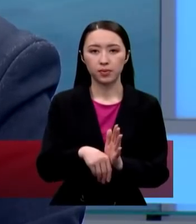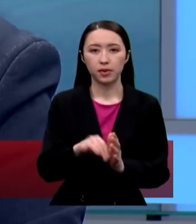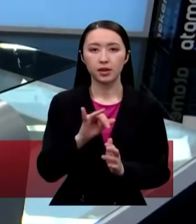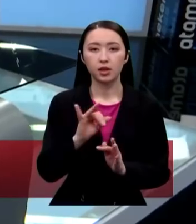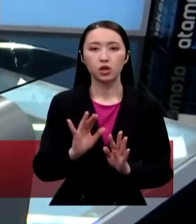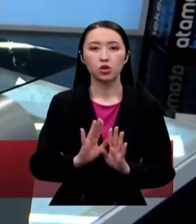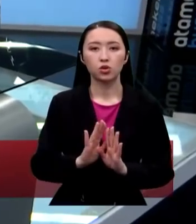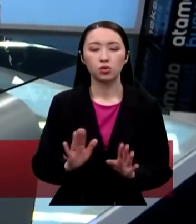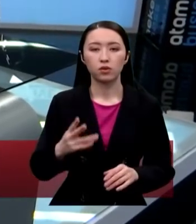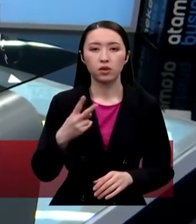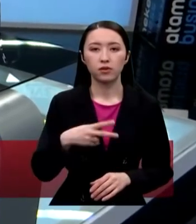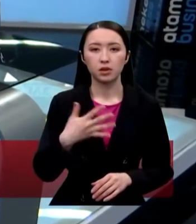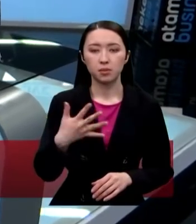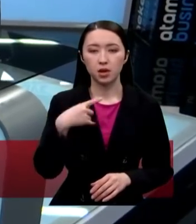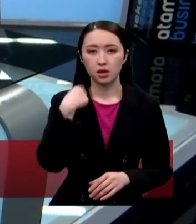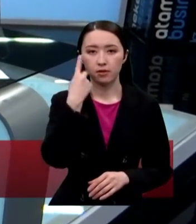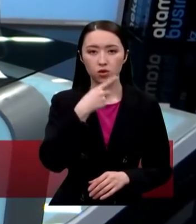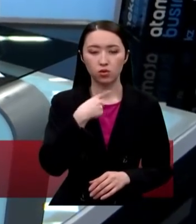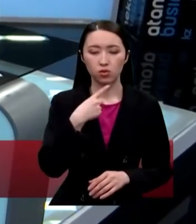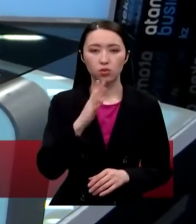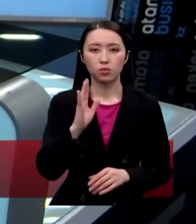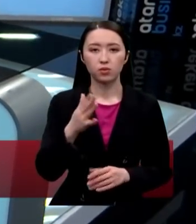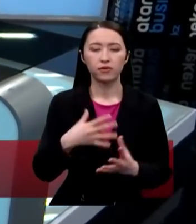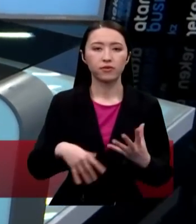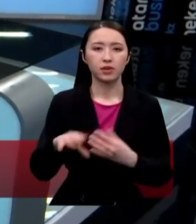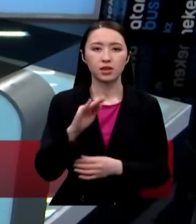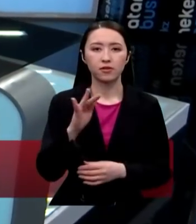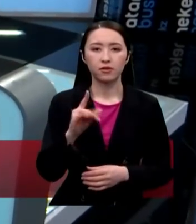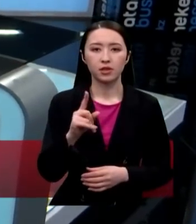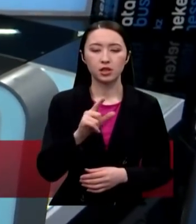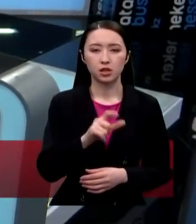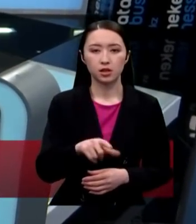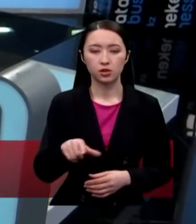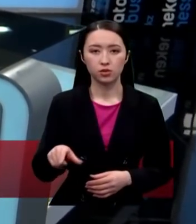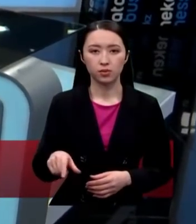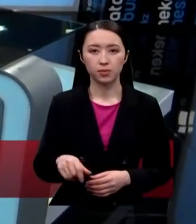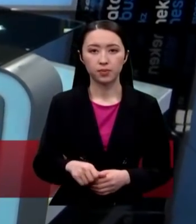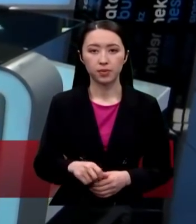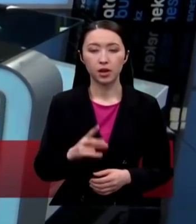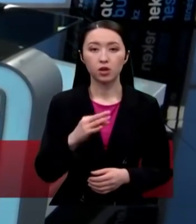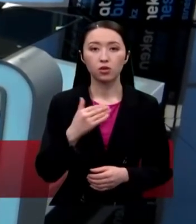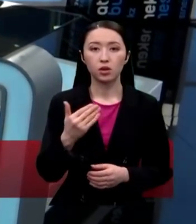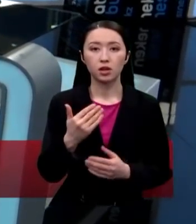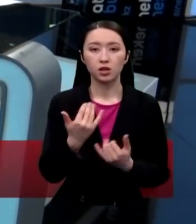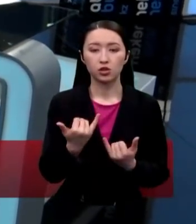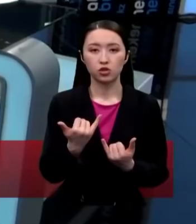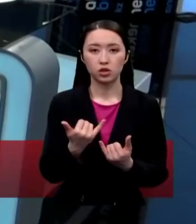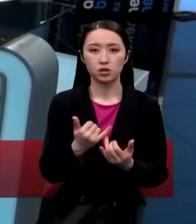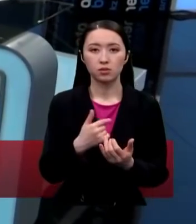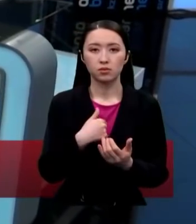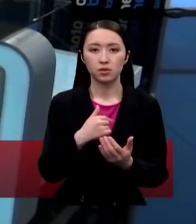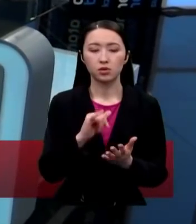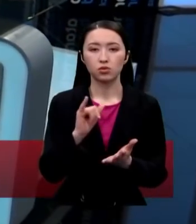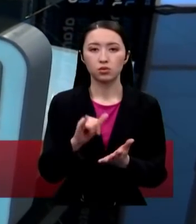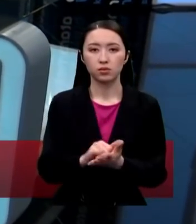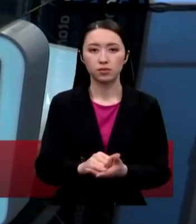только с 2025 года под это подпадают все физические лица. Но Эти критерии, которые сейчас установлены, да, они а